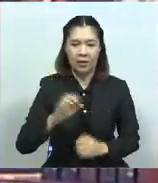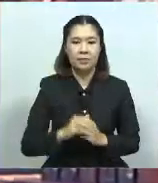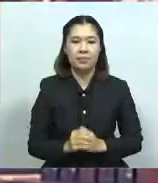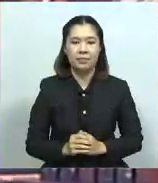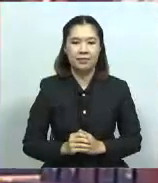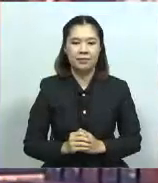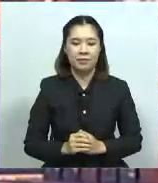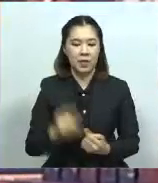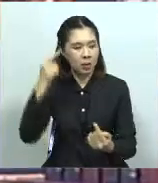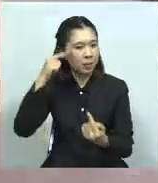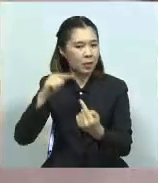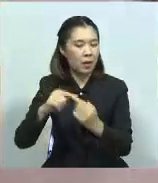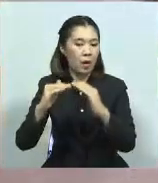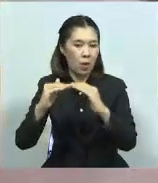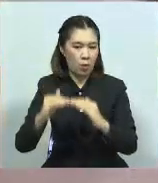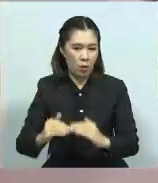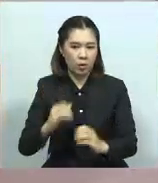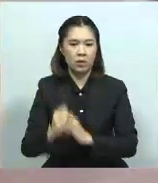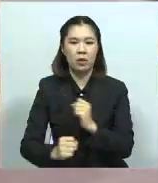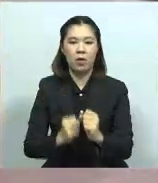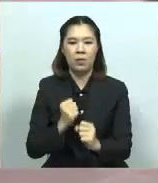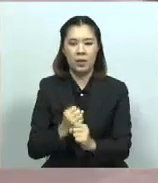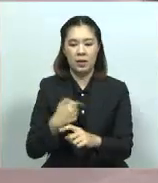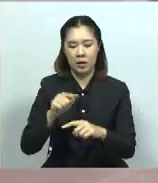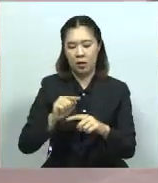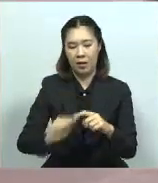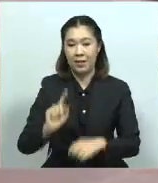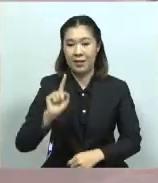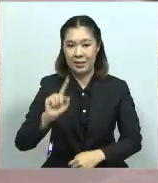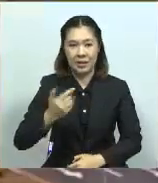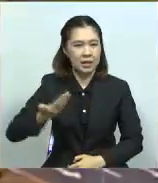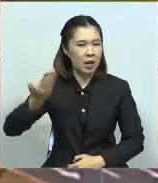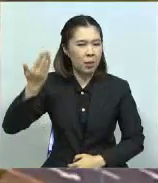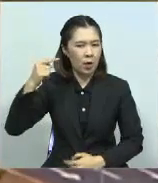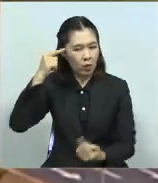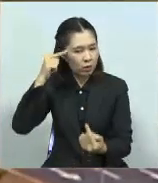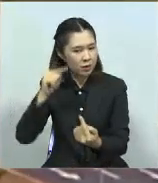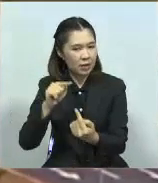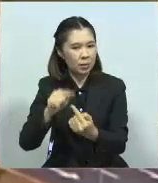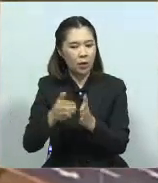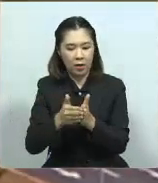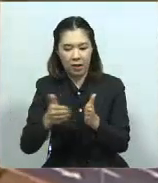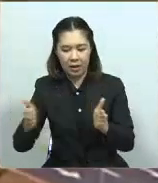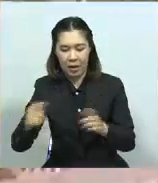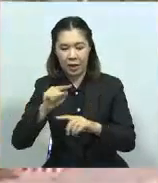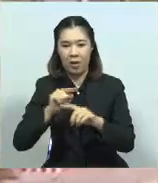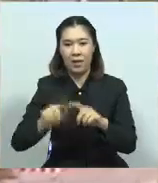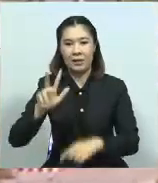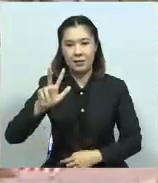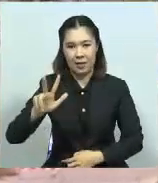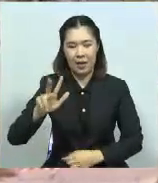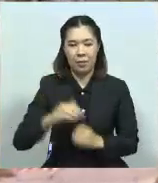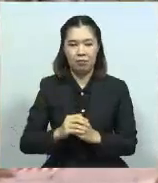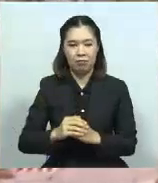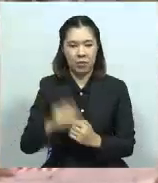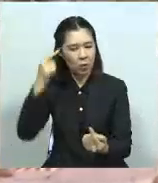จึงได้ปรับลดเป้าหมายการส่งออกปีนี้เหลือขยายตัวร้อยละ1จากเดิมที่ตั้งเป้าว่าจะขยายตัวได้ร้อยละ3ซึ่งต่ำ